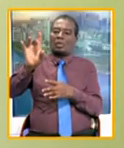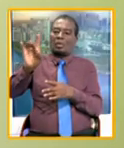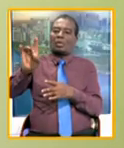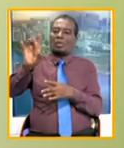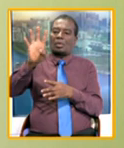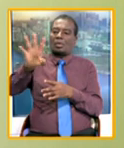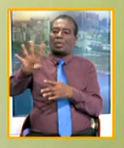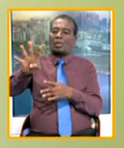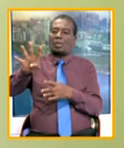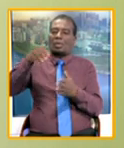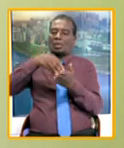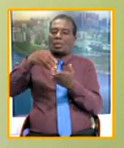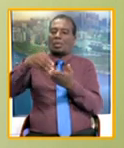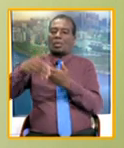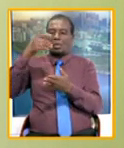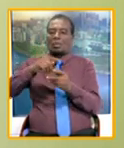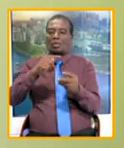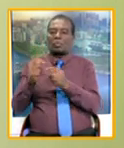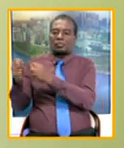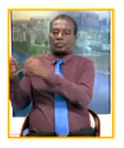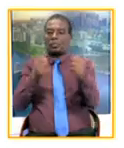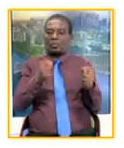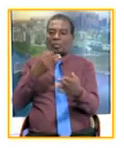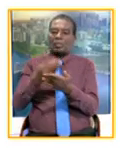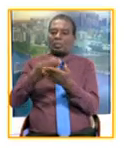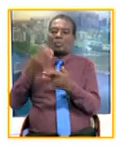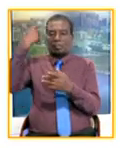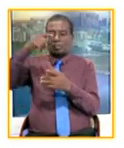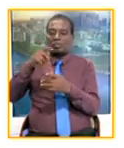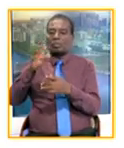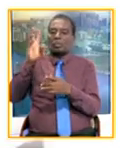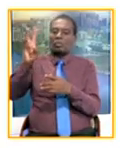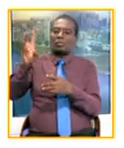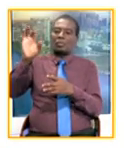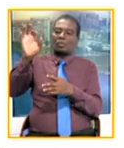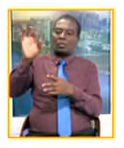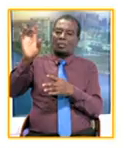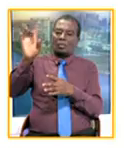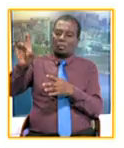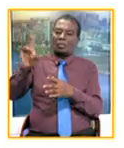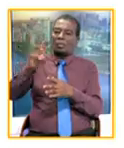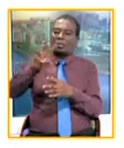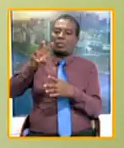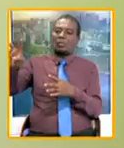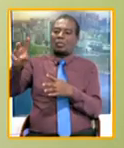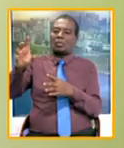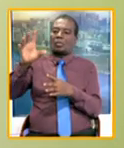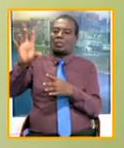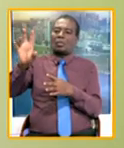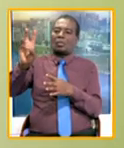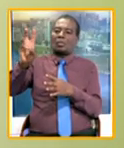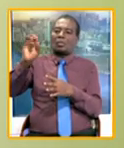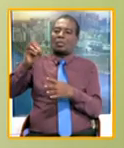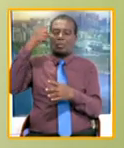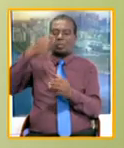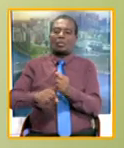décaissés pour des transferts monétaires au profit de 68 267 ménages vulnérables et pour des